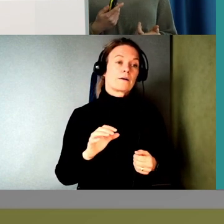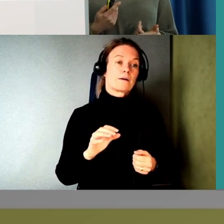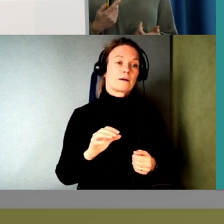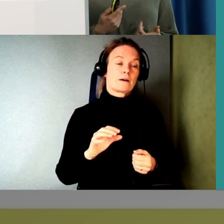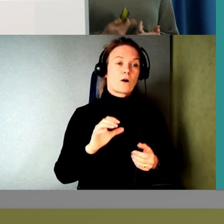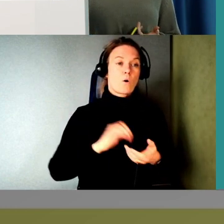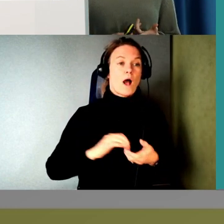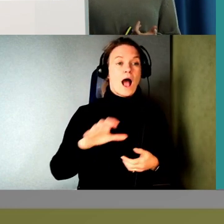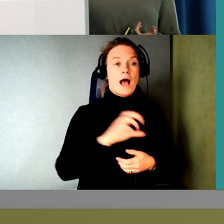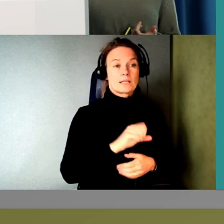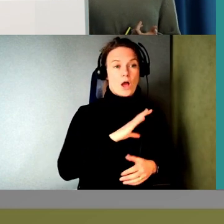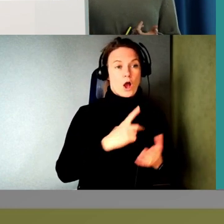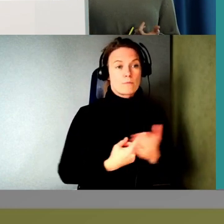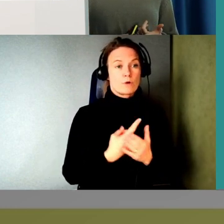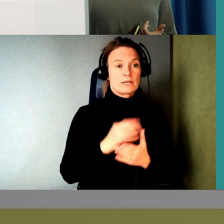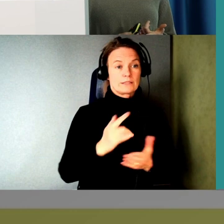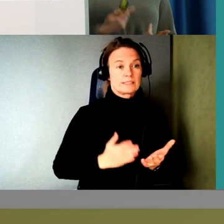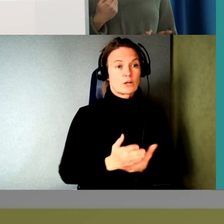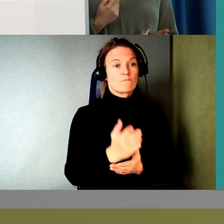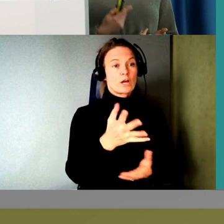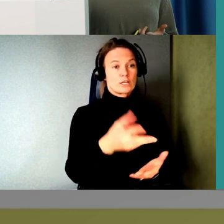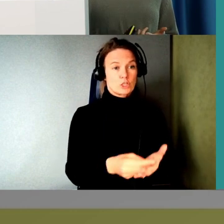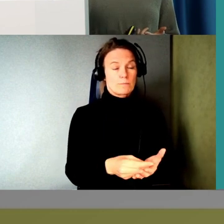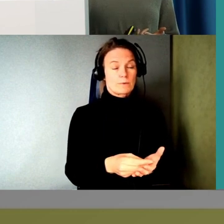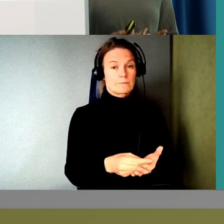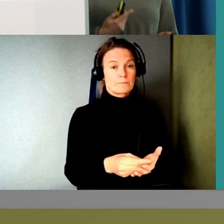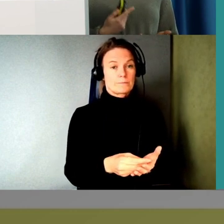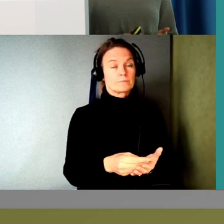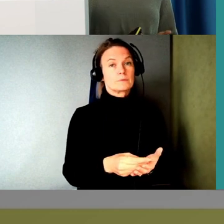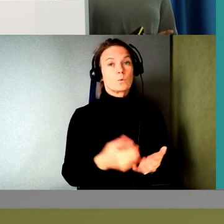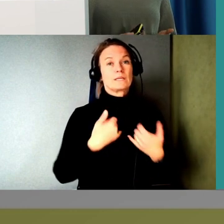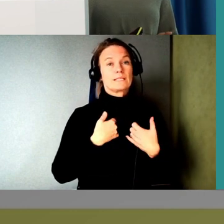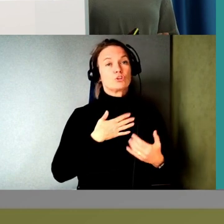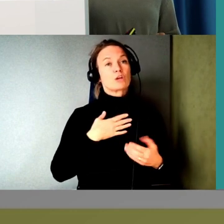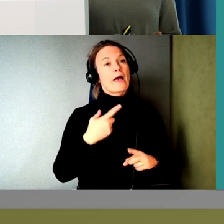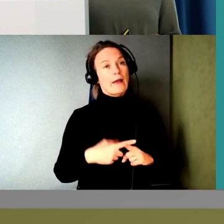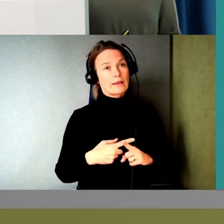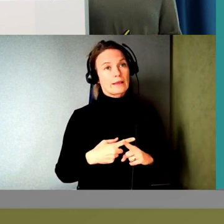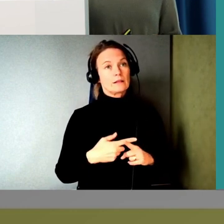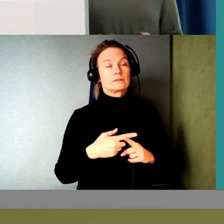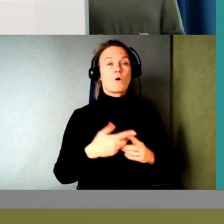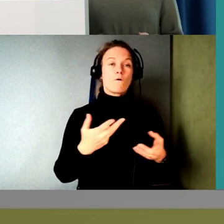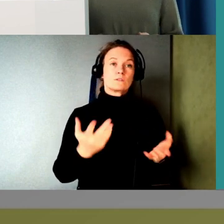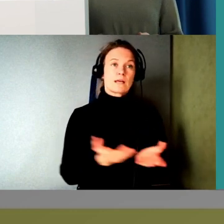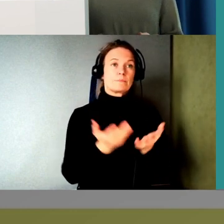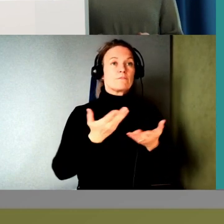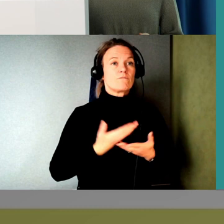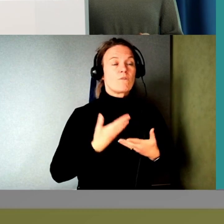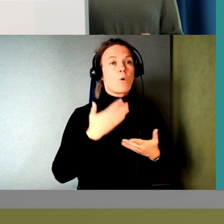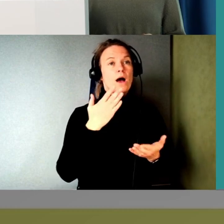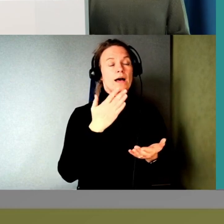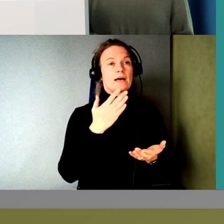möjlighet att eh genom föra det här köpet eh tycka att det är enkelt och få den information de behöver på rätt